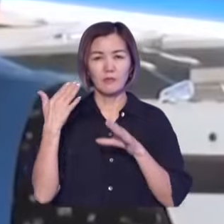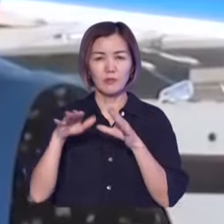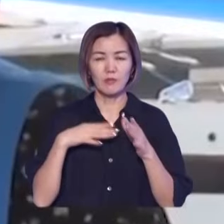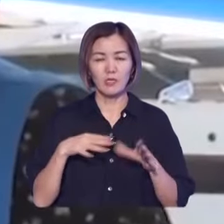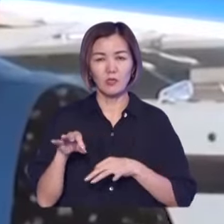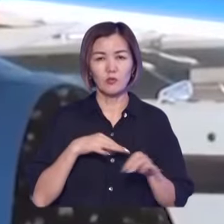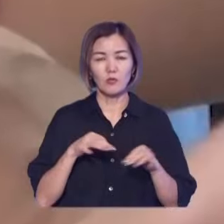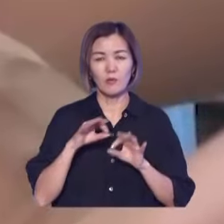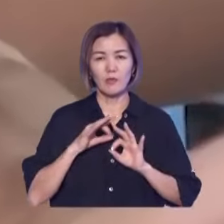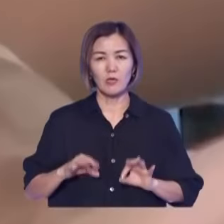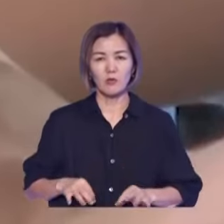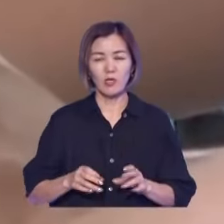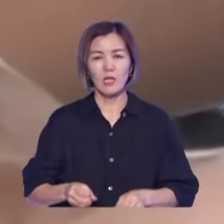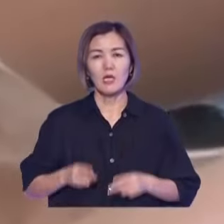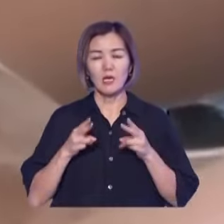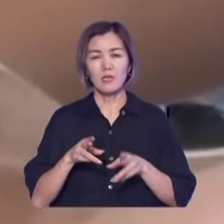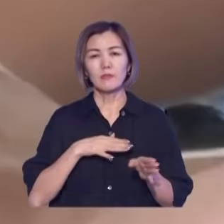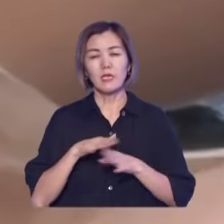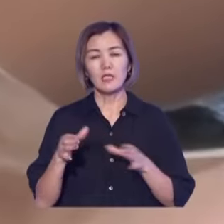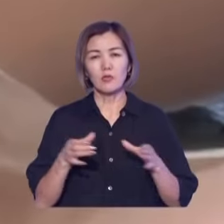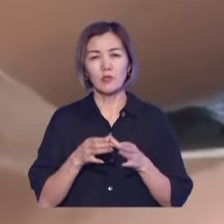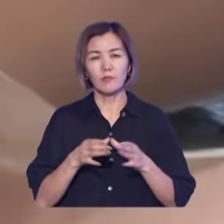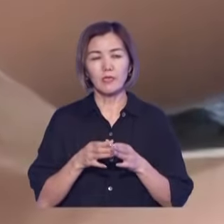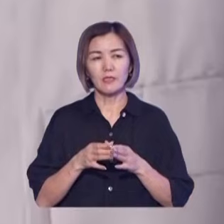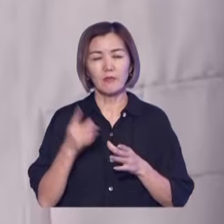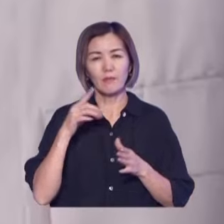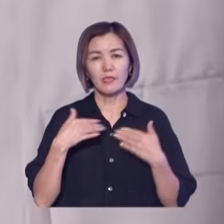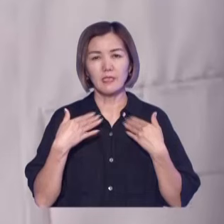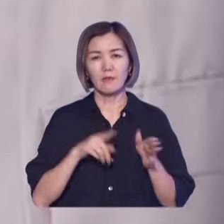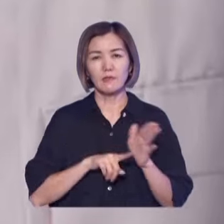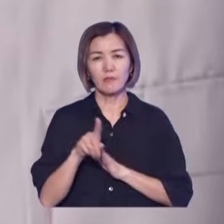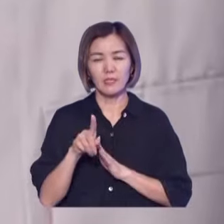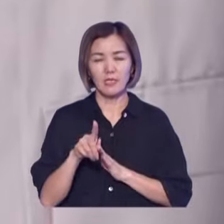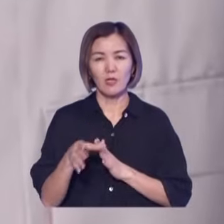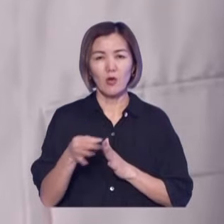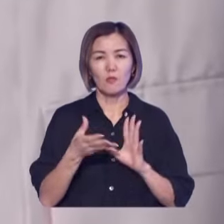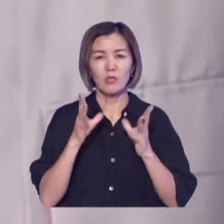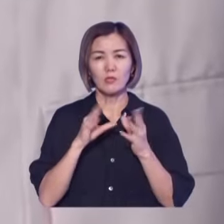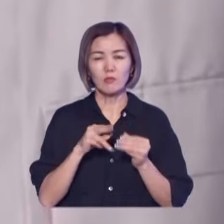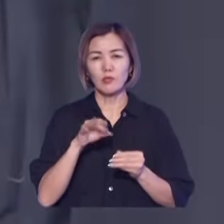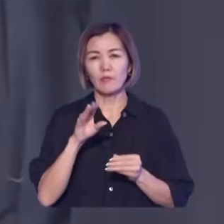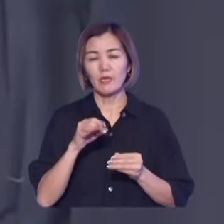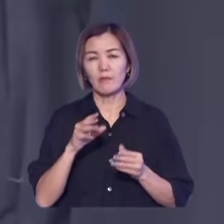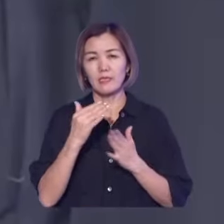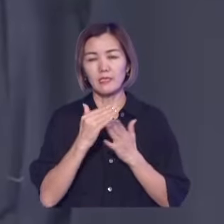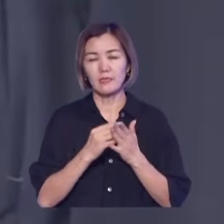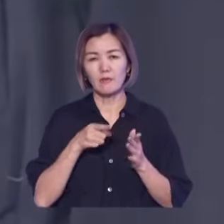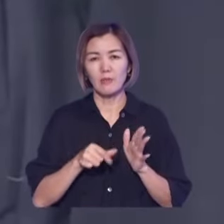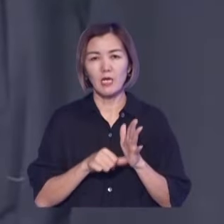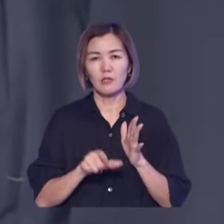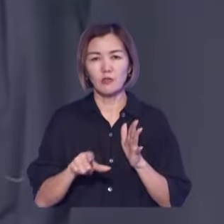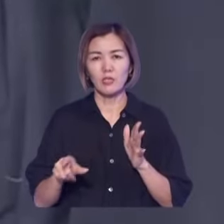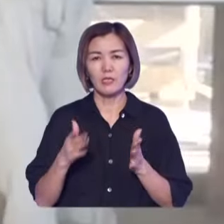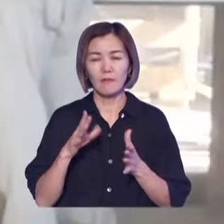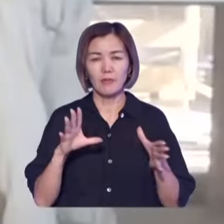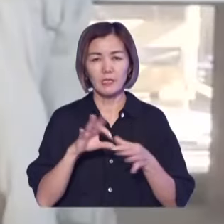Жоба аймақ прокурорлары мен қылмыстық атқару департаменті мамандарының бастамасымен қолға алынды. Облыс бойынша пробация қызметінің тізімінде 1600-ге жуық